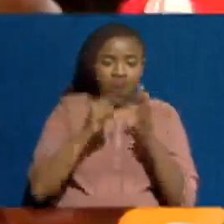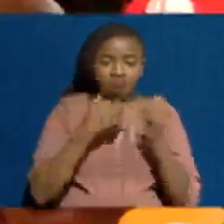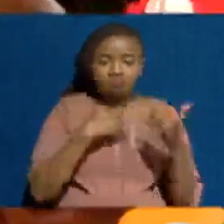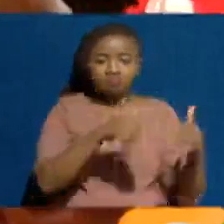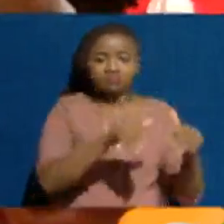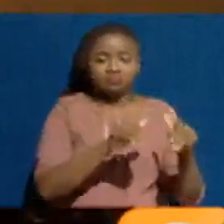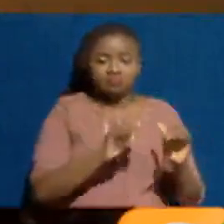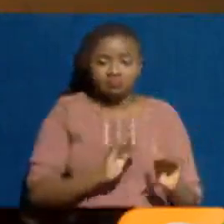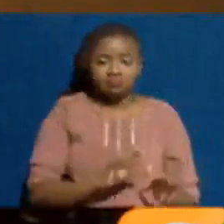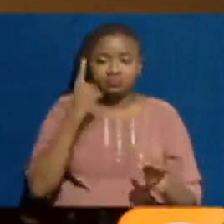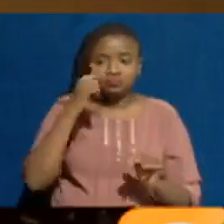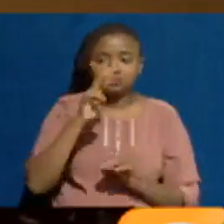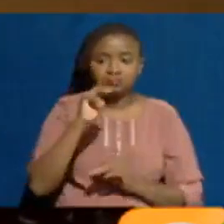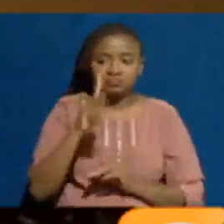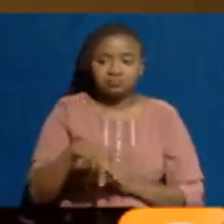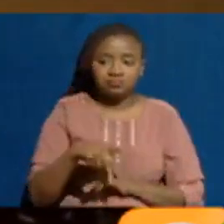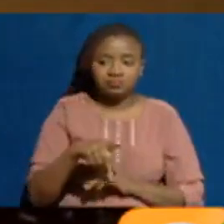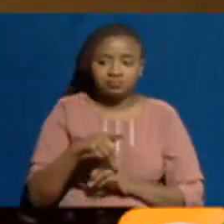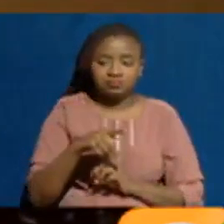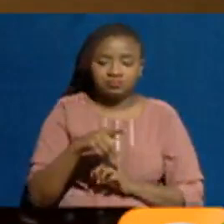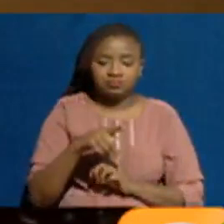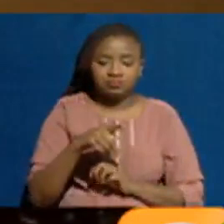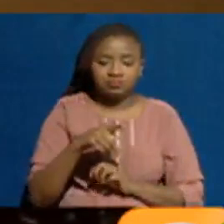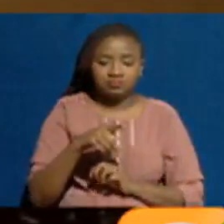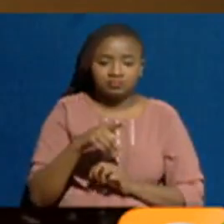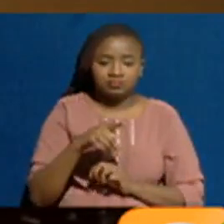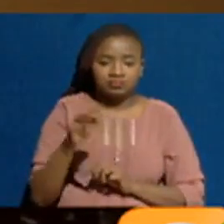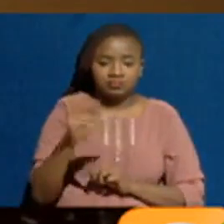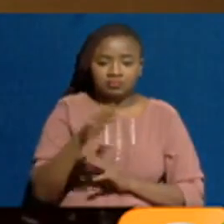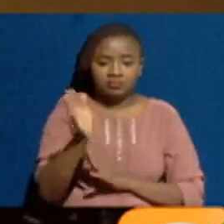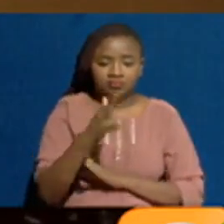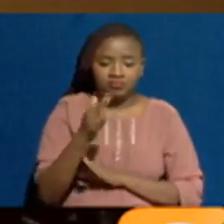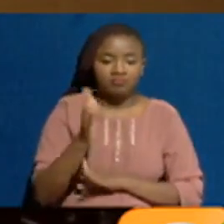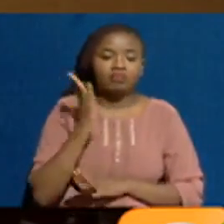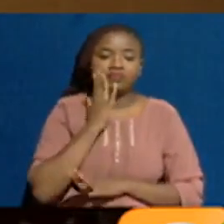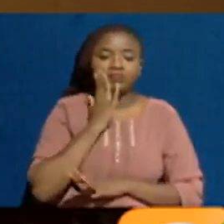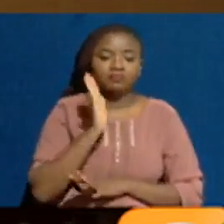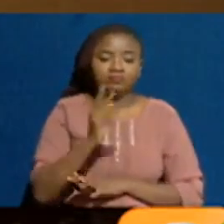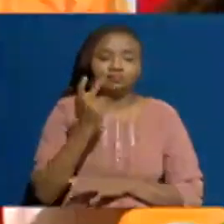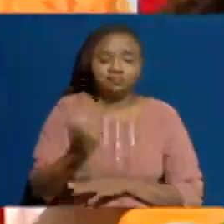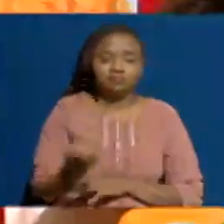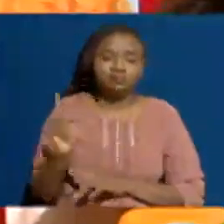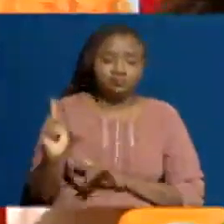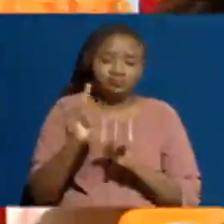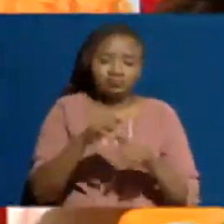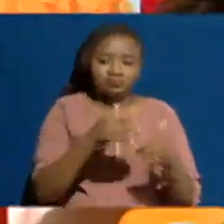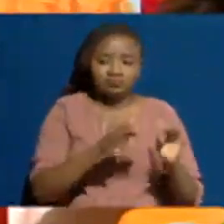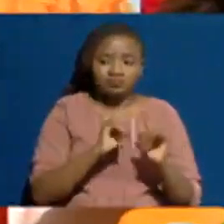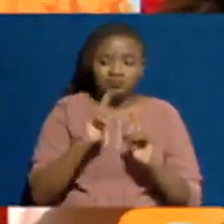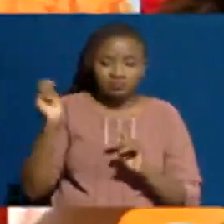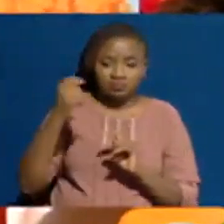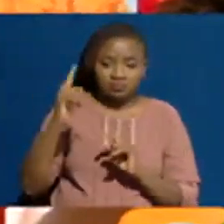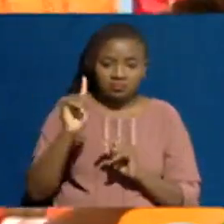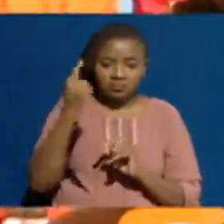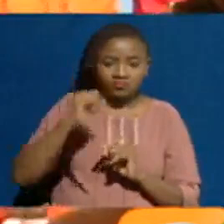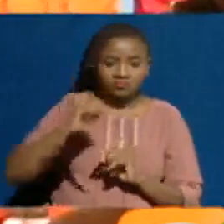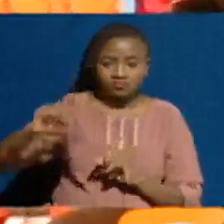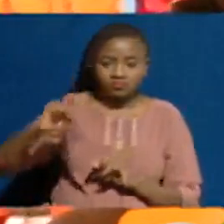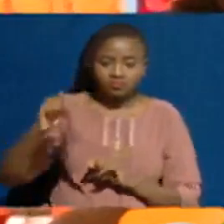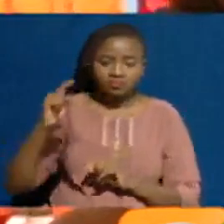Embakasi South MP Julius Mawade's mother, that is Phyllis Mawade. According to Odinga, the Kenya Kwanza side refused to